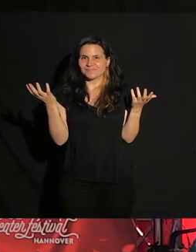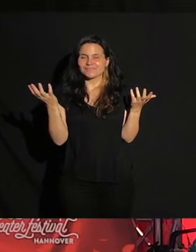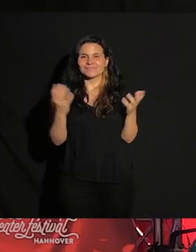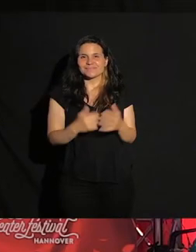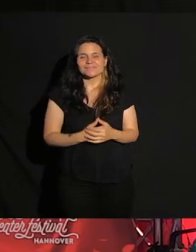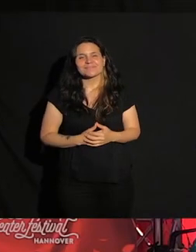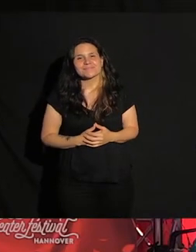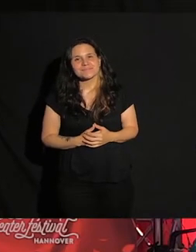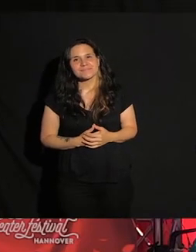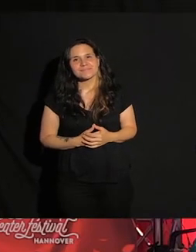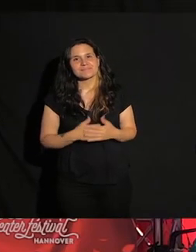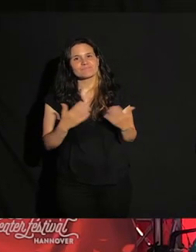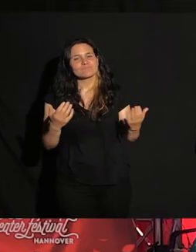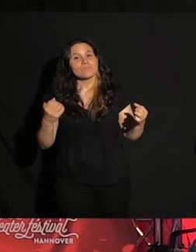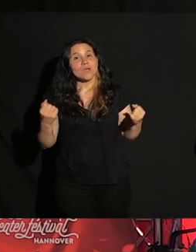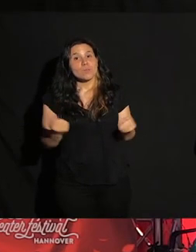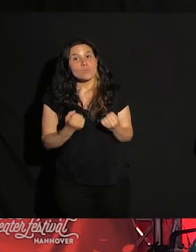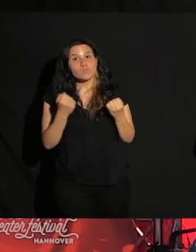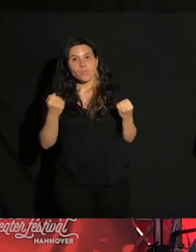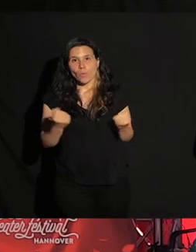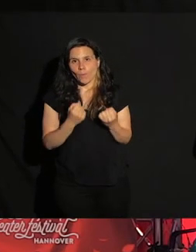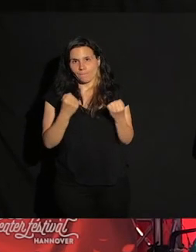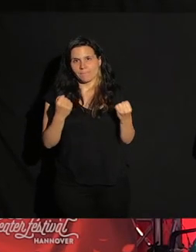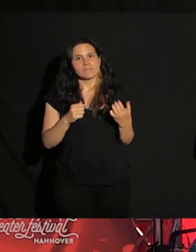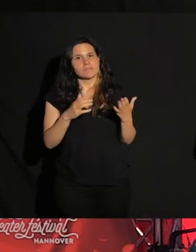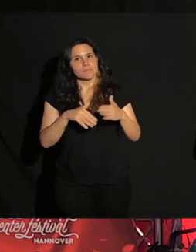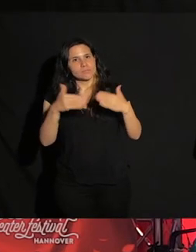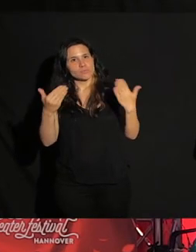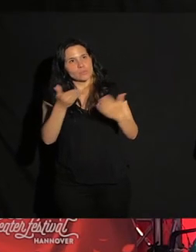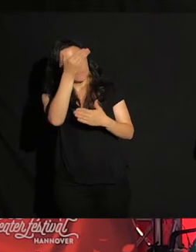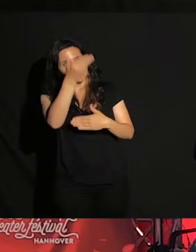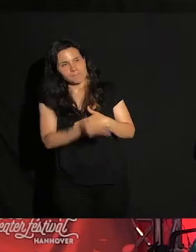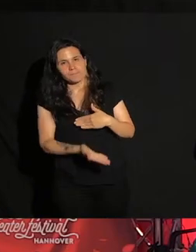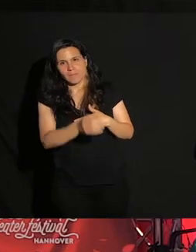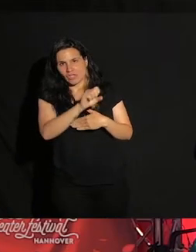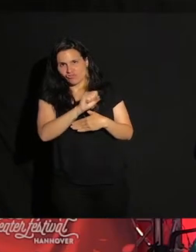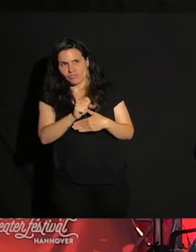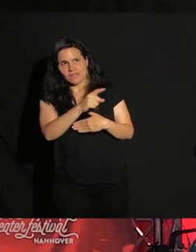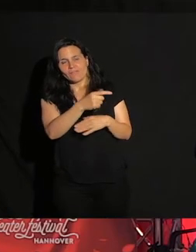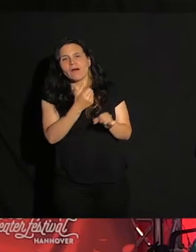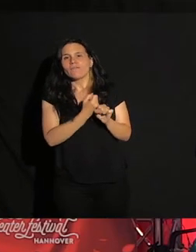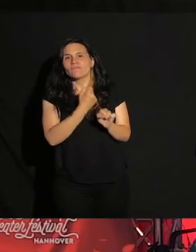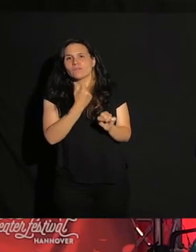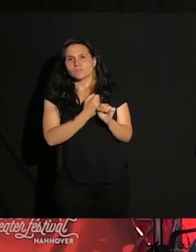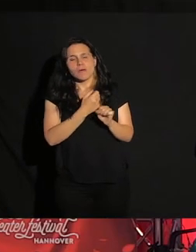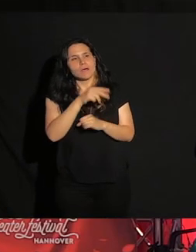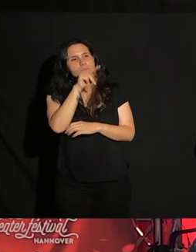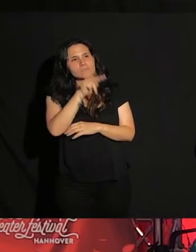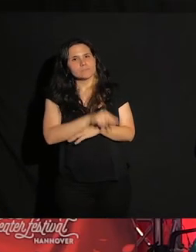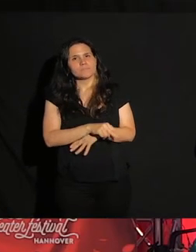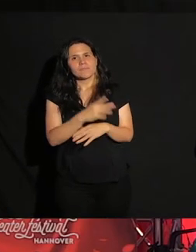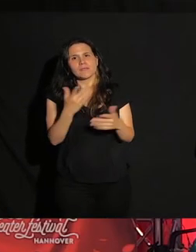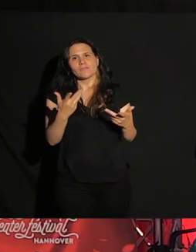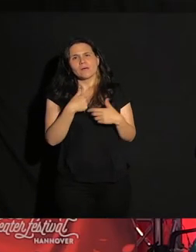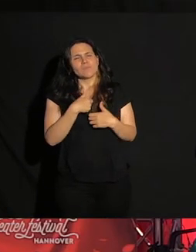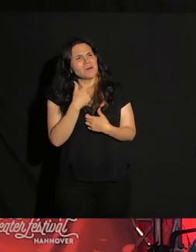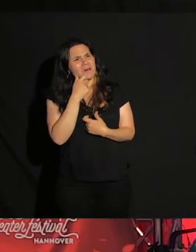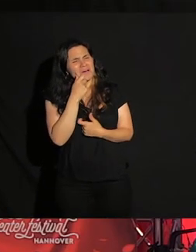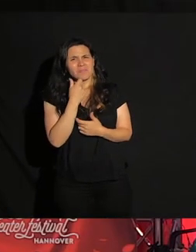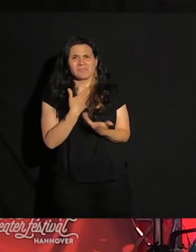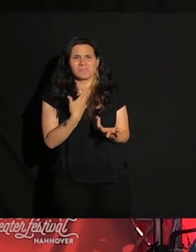Die Proben, was ich so bei Stefan gesehen habe, war eigentlich traurig, habe ich